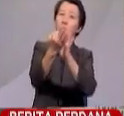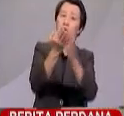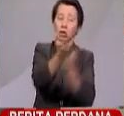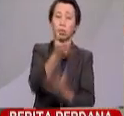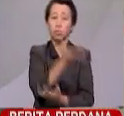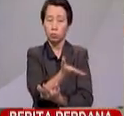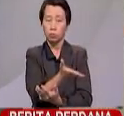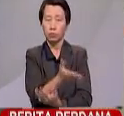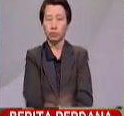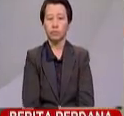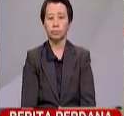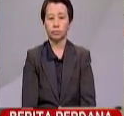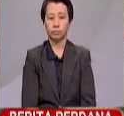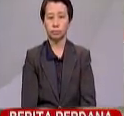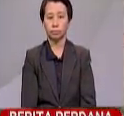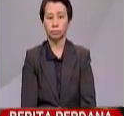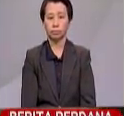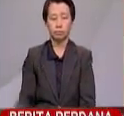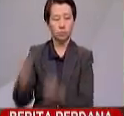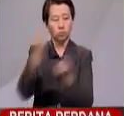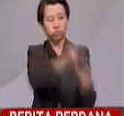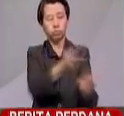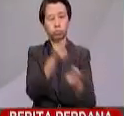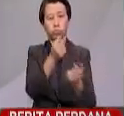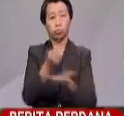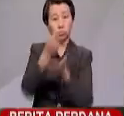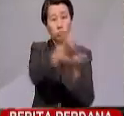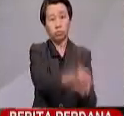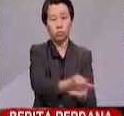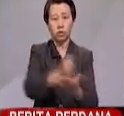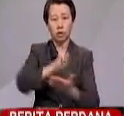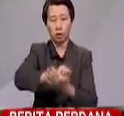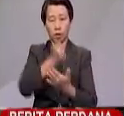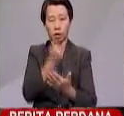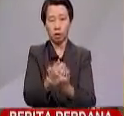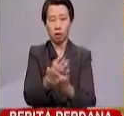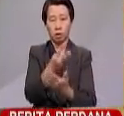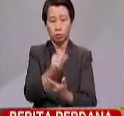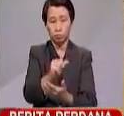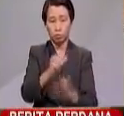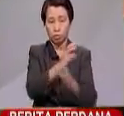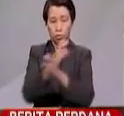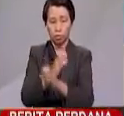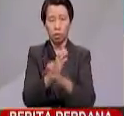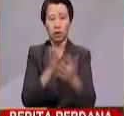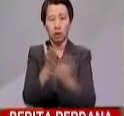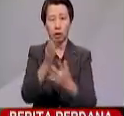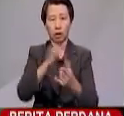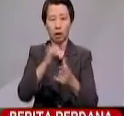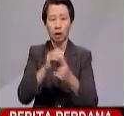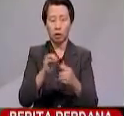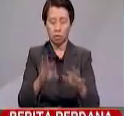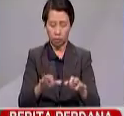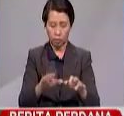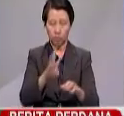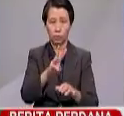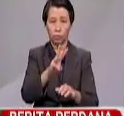lalui. Sumbangan dapat disalurkan ke akaun Syria Care Malaysia atau menerusi laman web